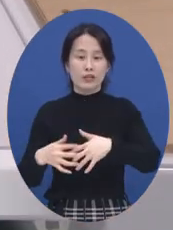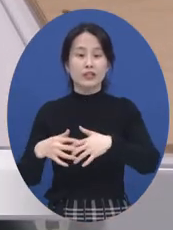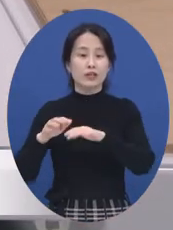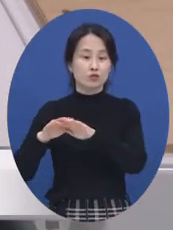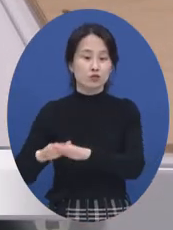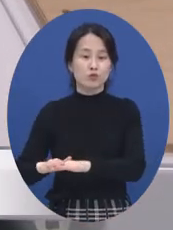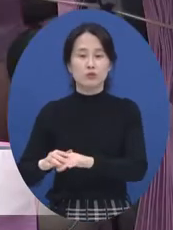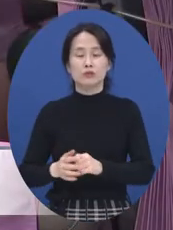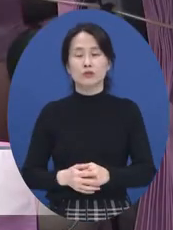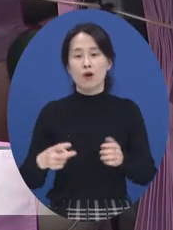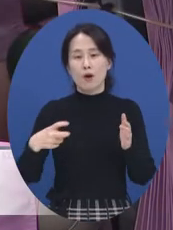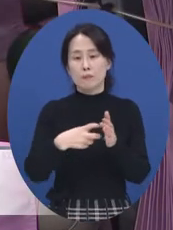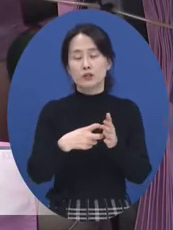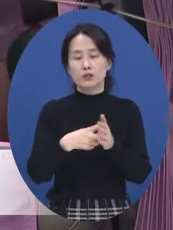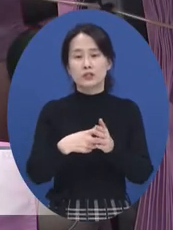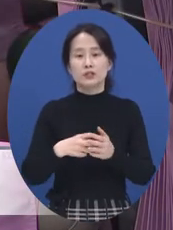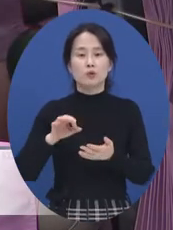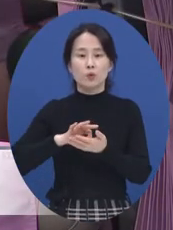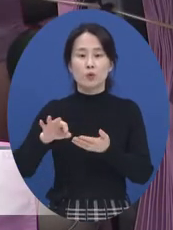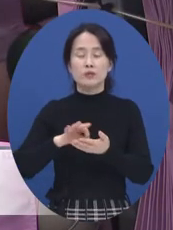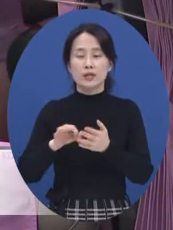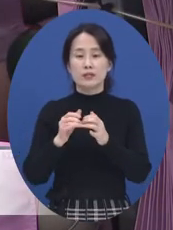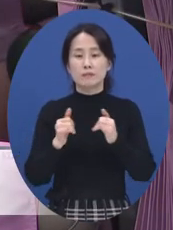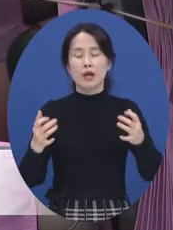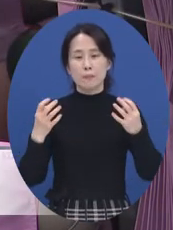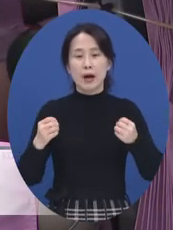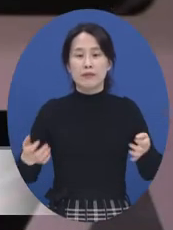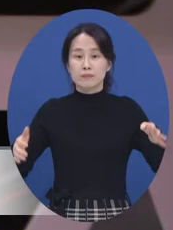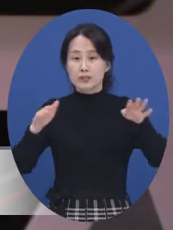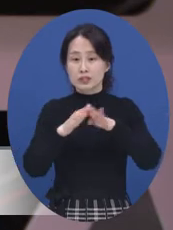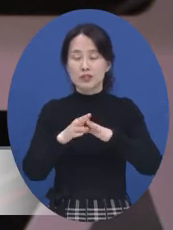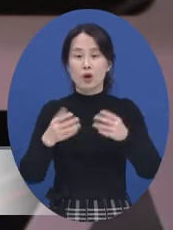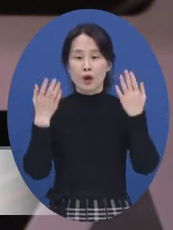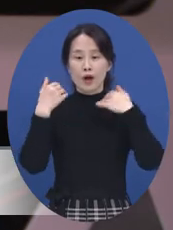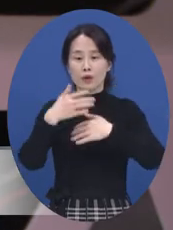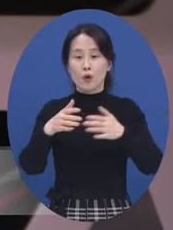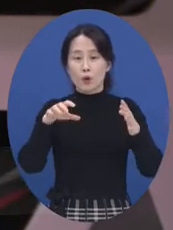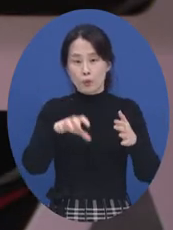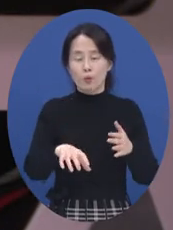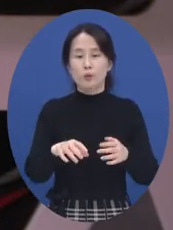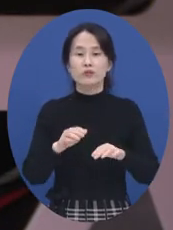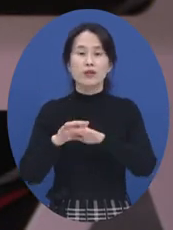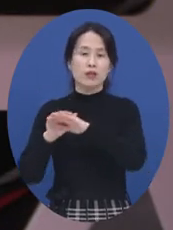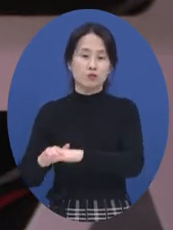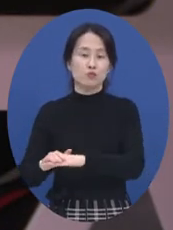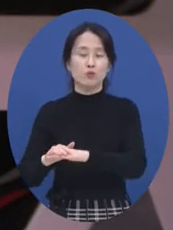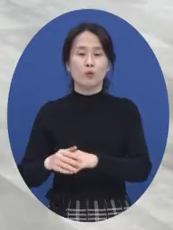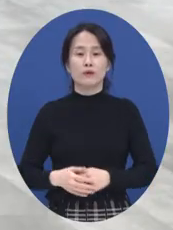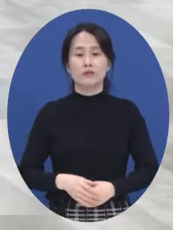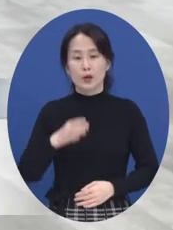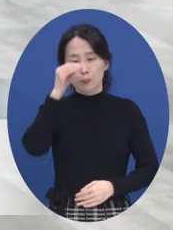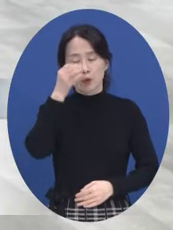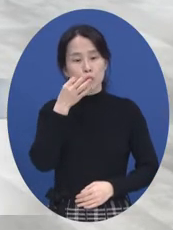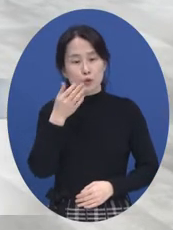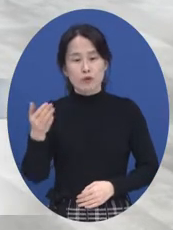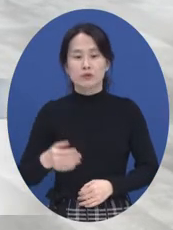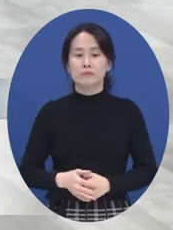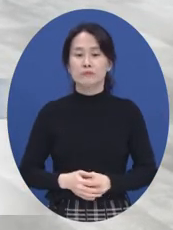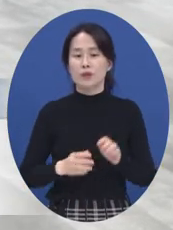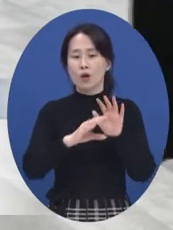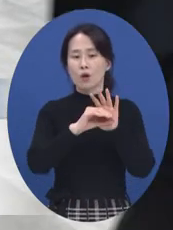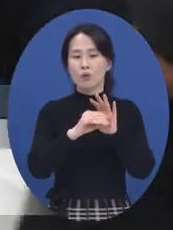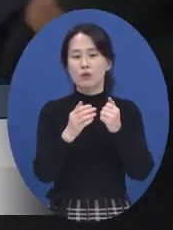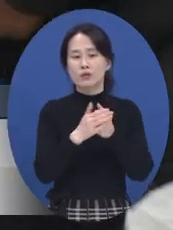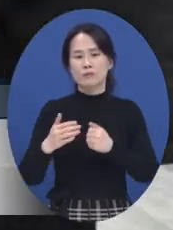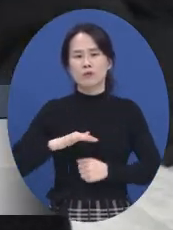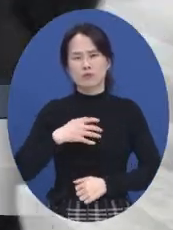건데, 시외버스와 다중이용시설, 교실을 대상으로 신기술 저감장치 효과를 알아보는 중입니다. 코로나로 우리가 이제 걱정을